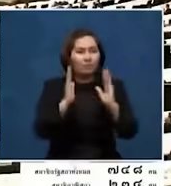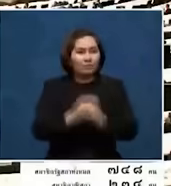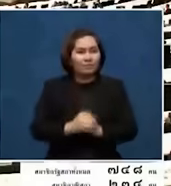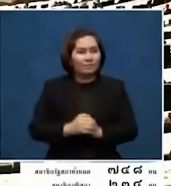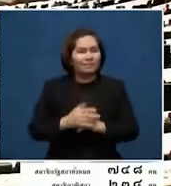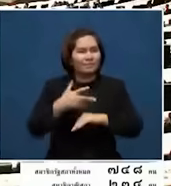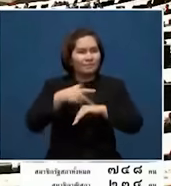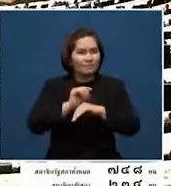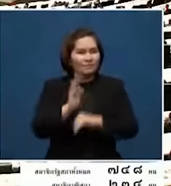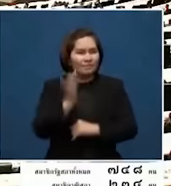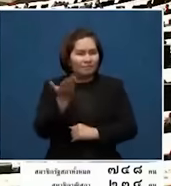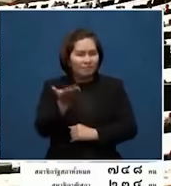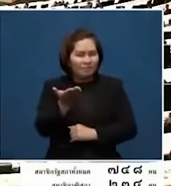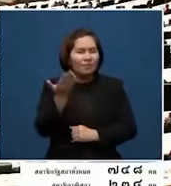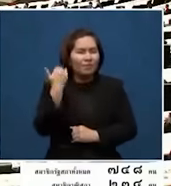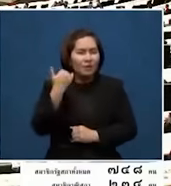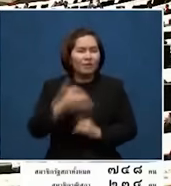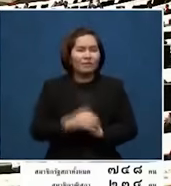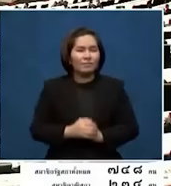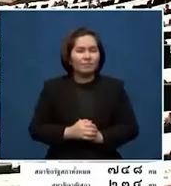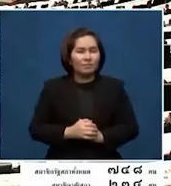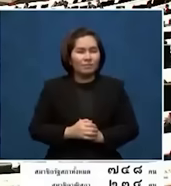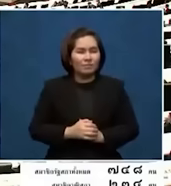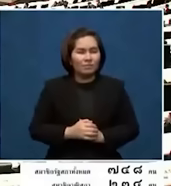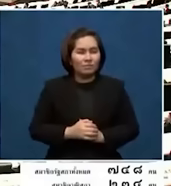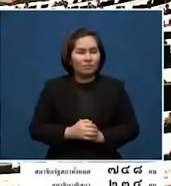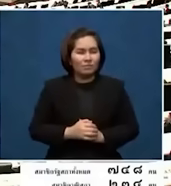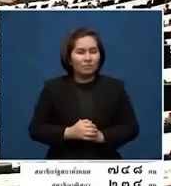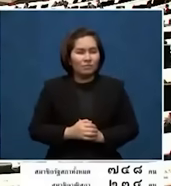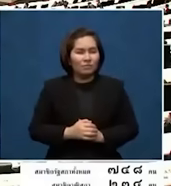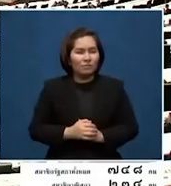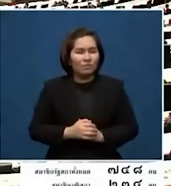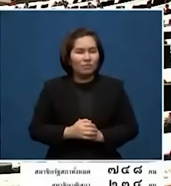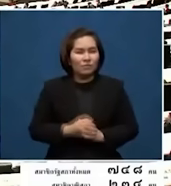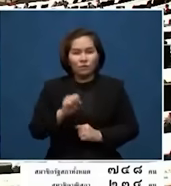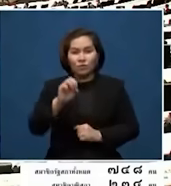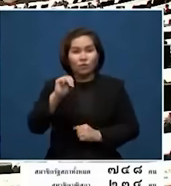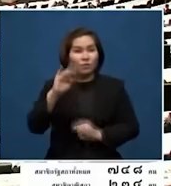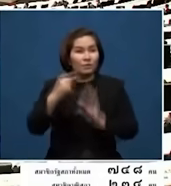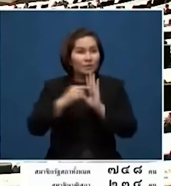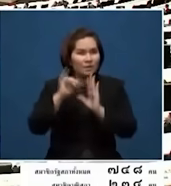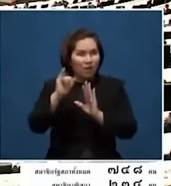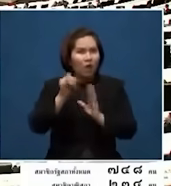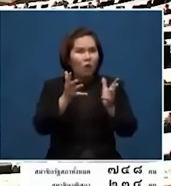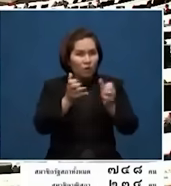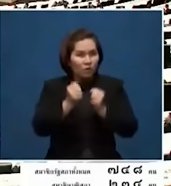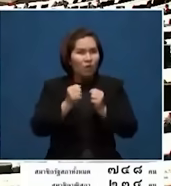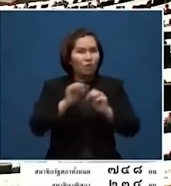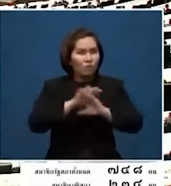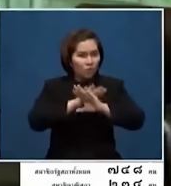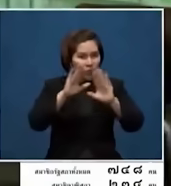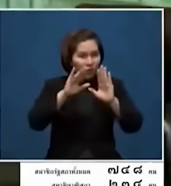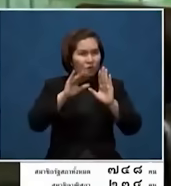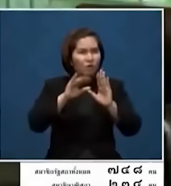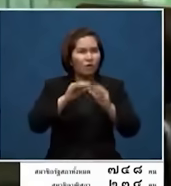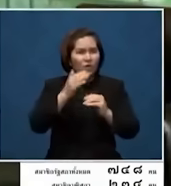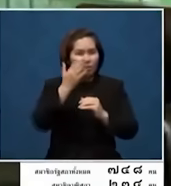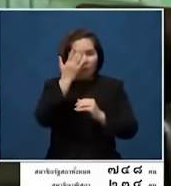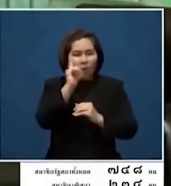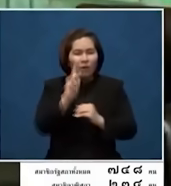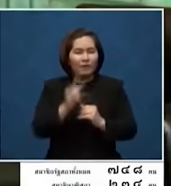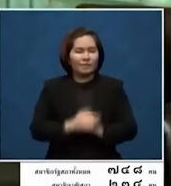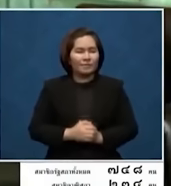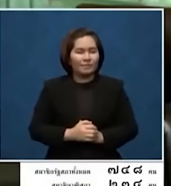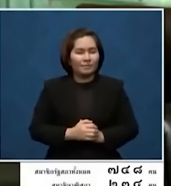คลิปเมื่อสักครู่เนี่ยสมชายแสวงการท่านประธานอนุญาตเนี่ยท่านประธานให้ลบออกถอนครับจะอย่างไรก็ต